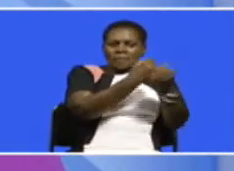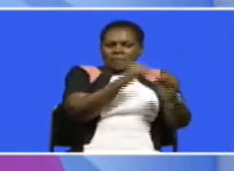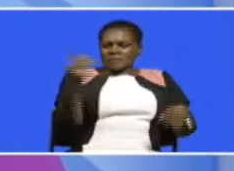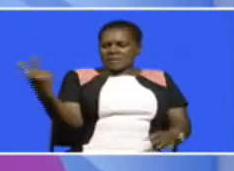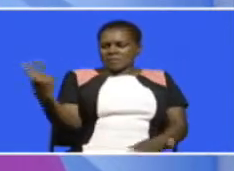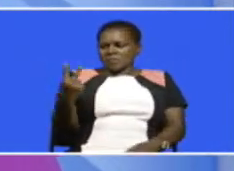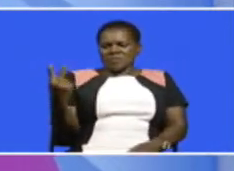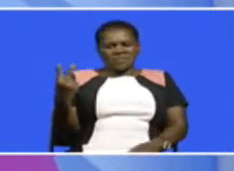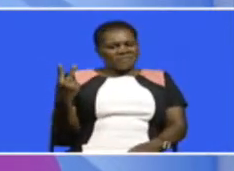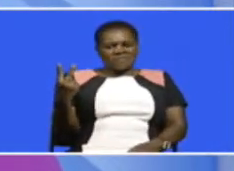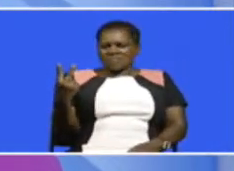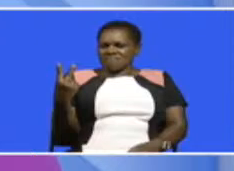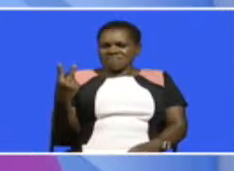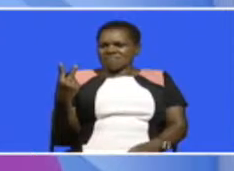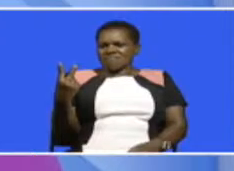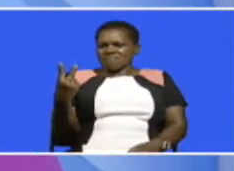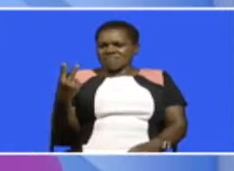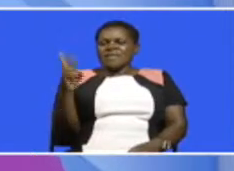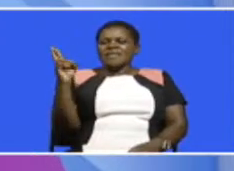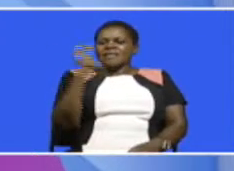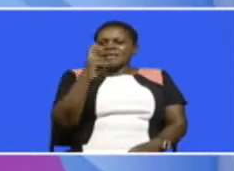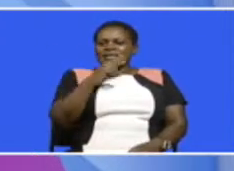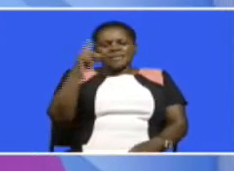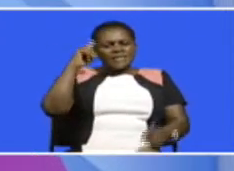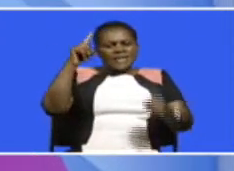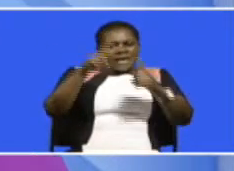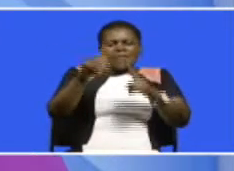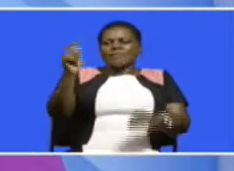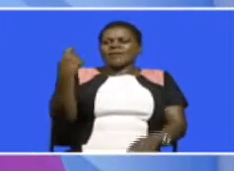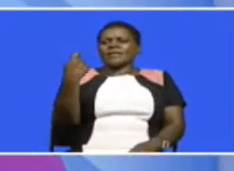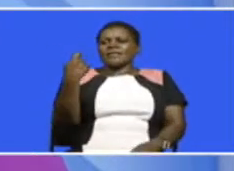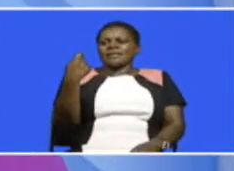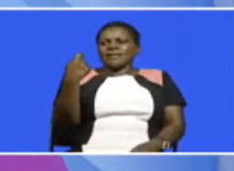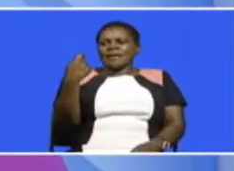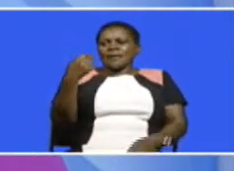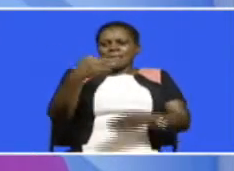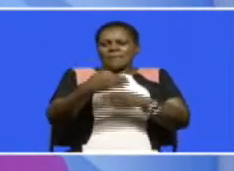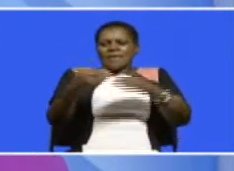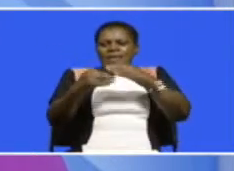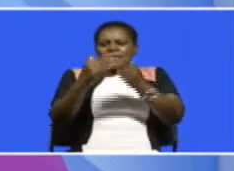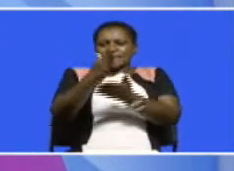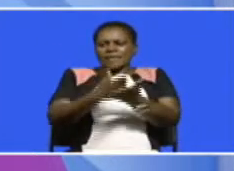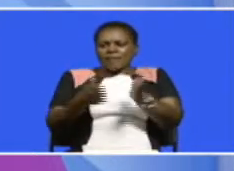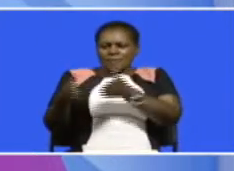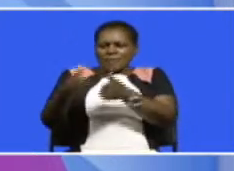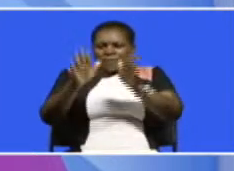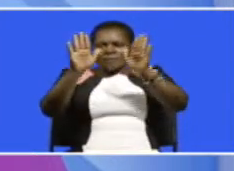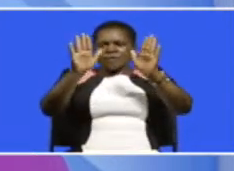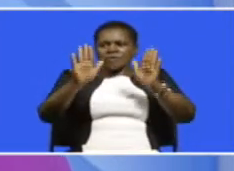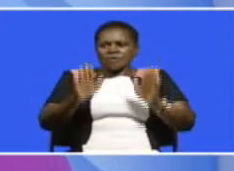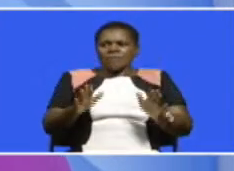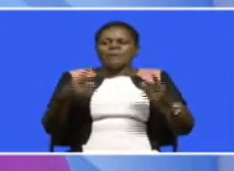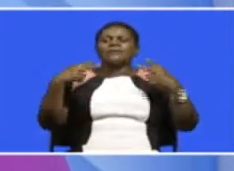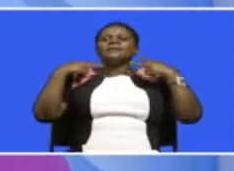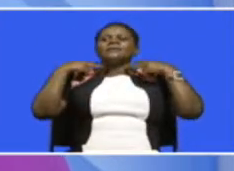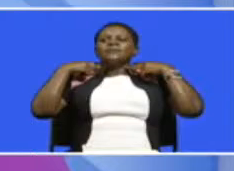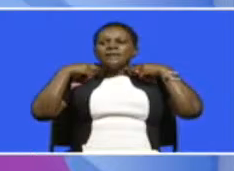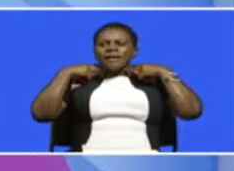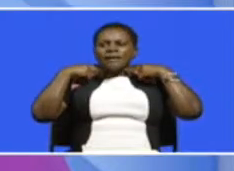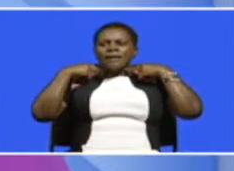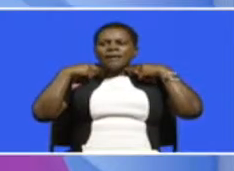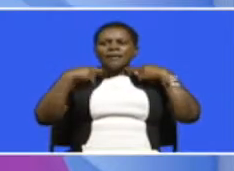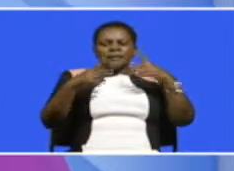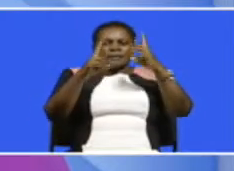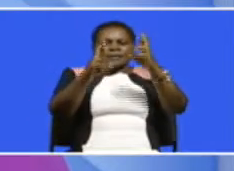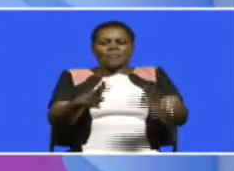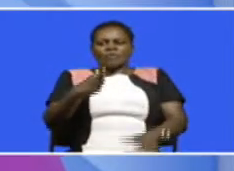Tanzania Samia Suluhu Hassan unatishia azma hiyo ya Kenya, huku ujenzi wa baadhi ya miundo msingi muhimu ukikwama. Mwanahabari wetu